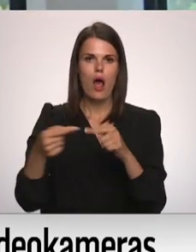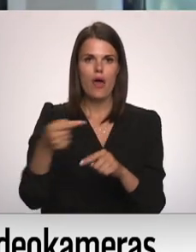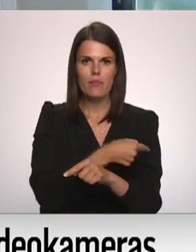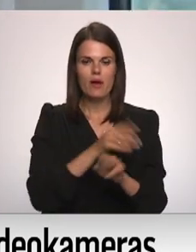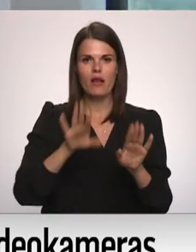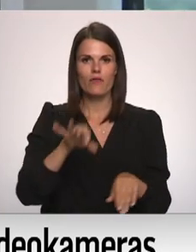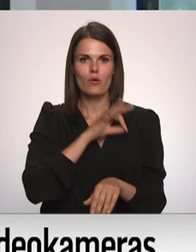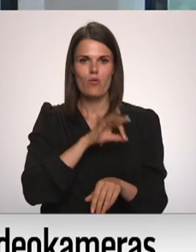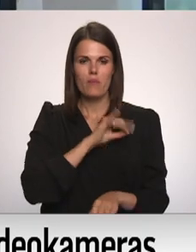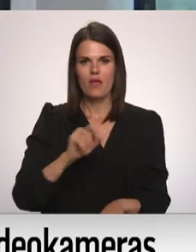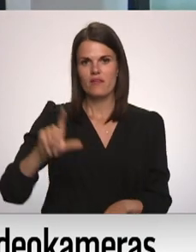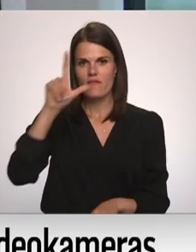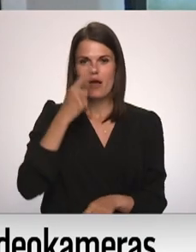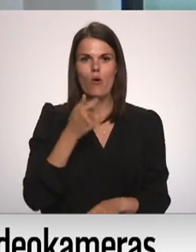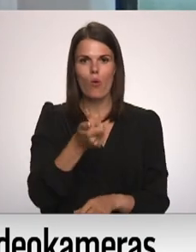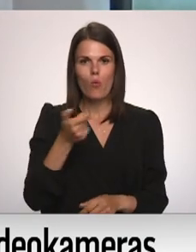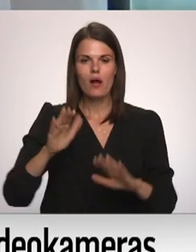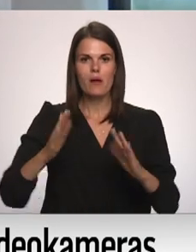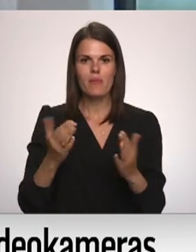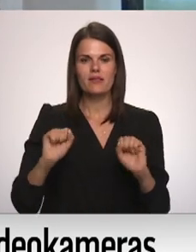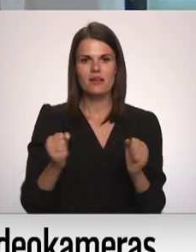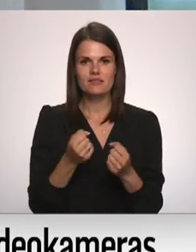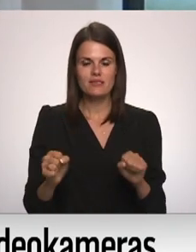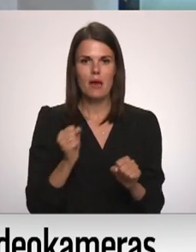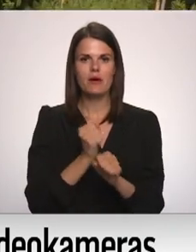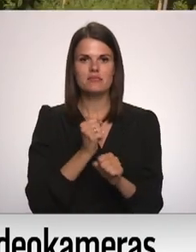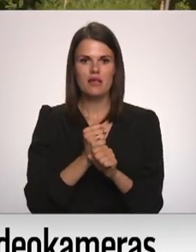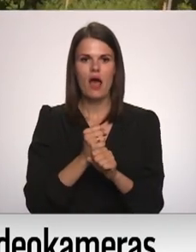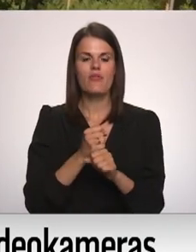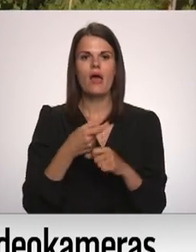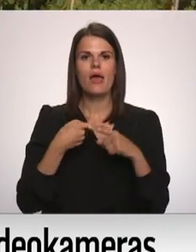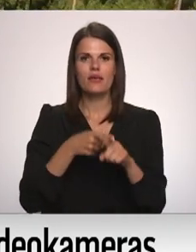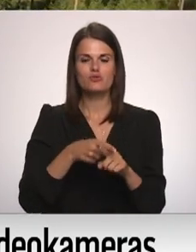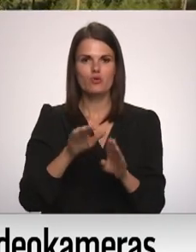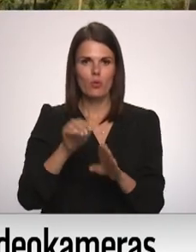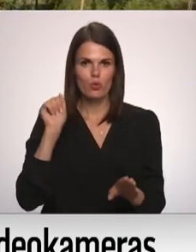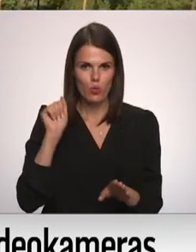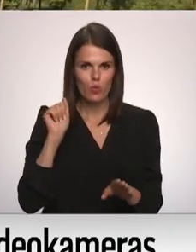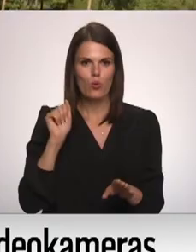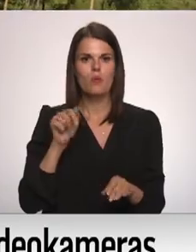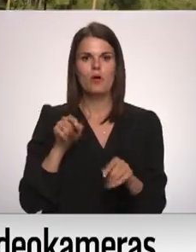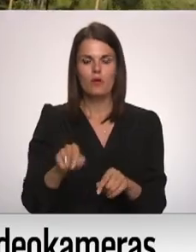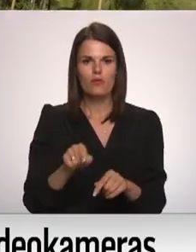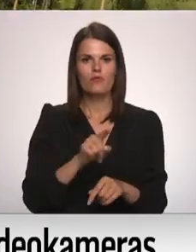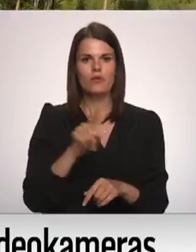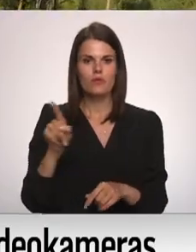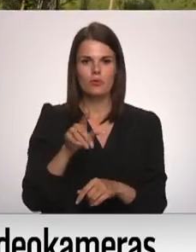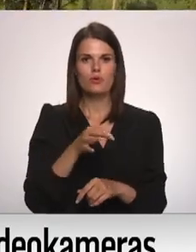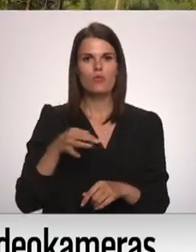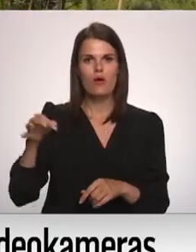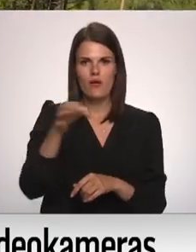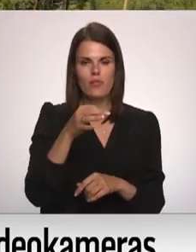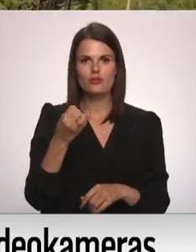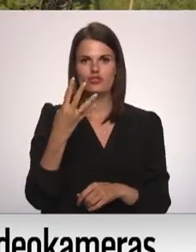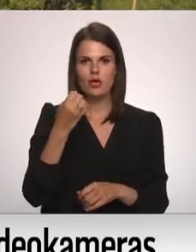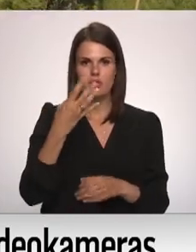varot nopelnīt pat vairāk, bet ziemā viņš nodarbojas ar instrumentu nomu. Ziemeļvidzemes virsmežniecībā ir 14 uguns novērošanas